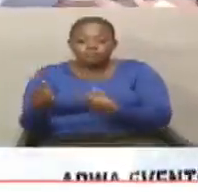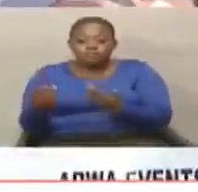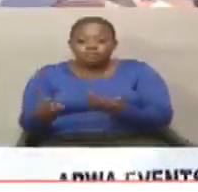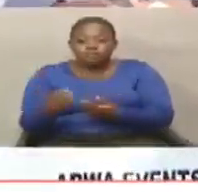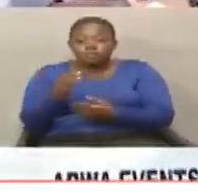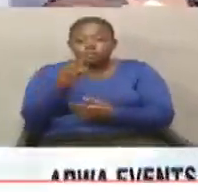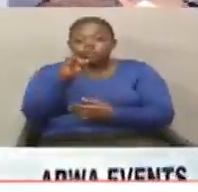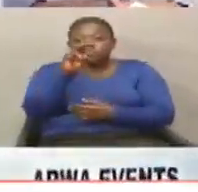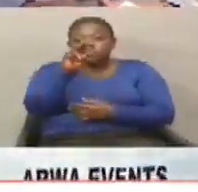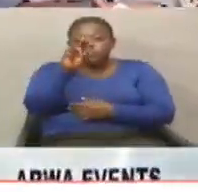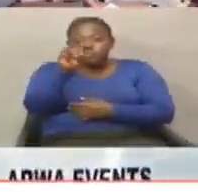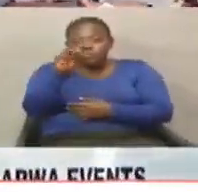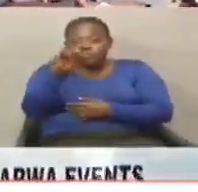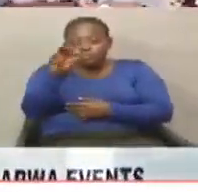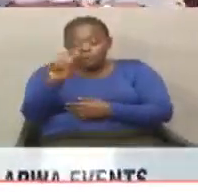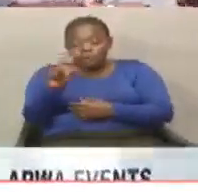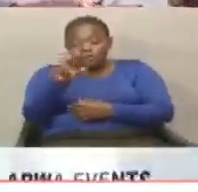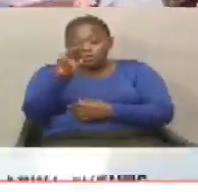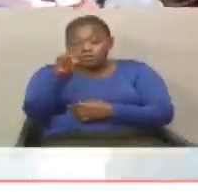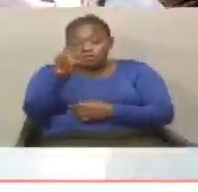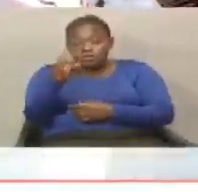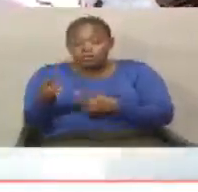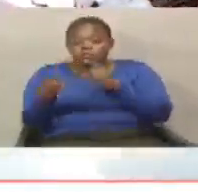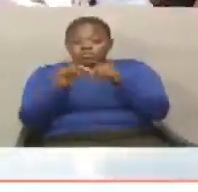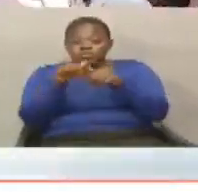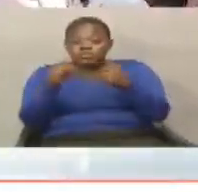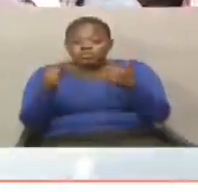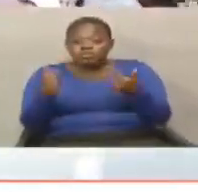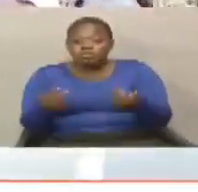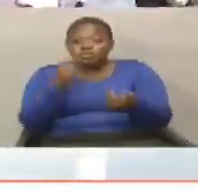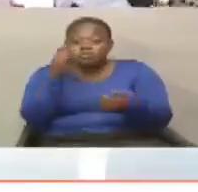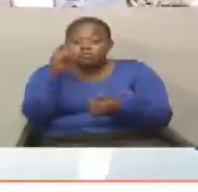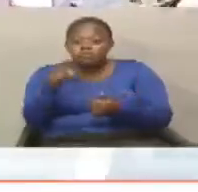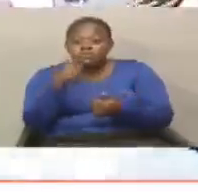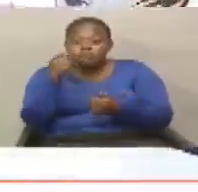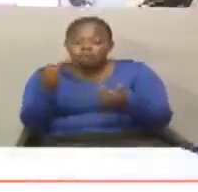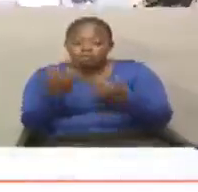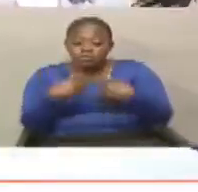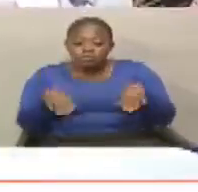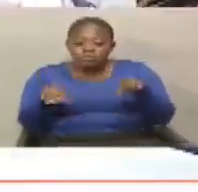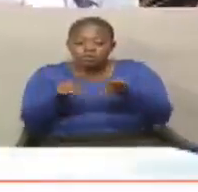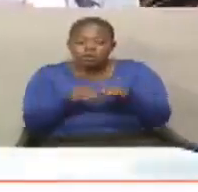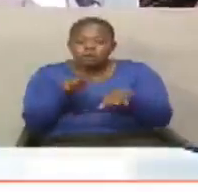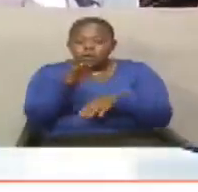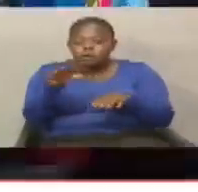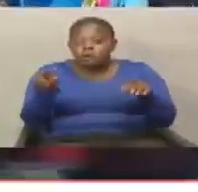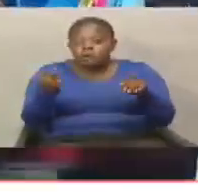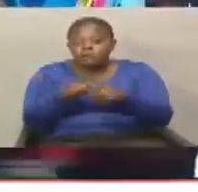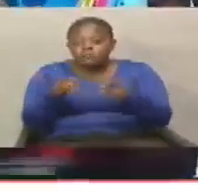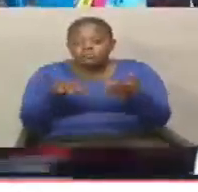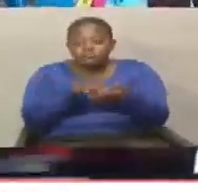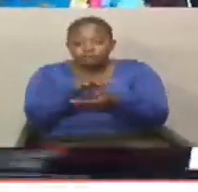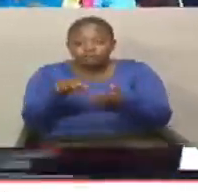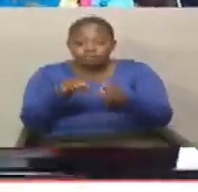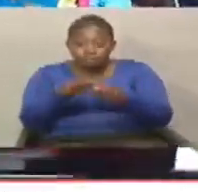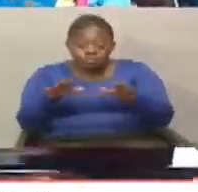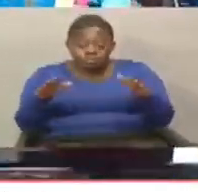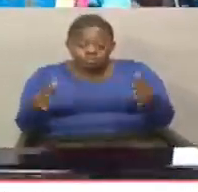Umar Lulema Wia, RDC we Mubenda ayogedde ku mugenzi ng'omuntu abadde ow'omugaso mu kitondo era nti enkaayana